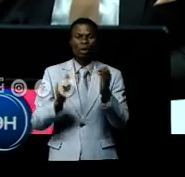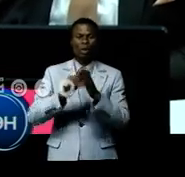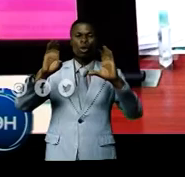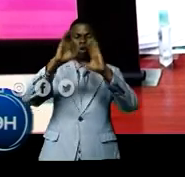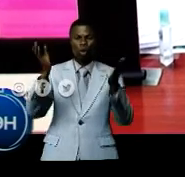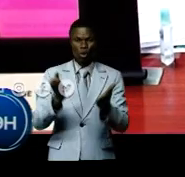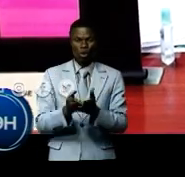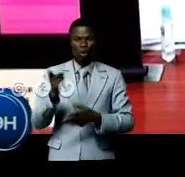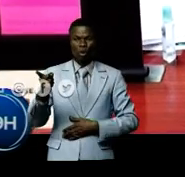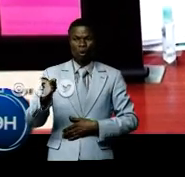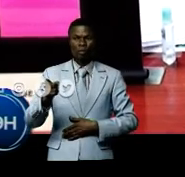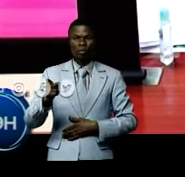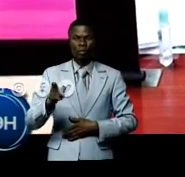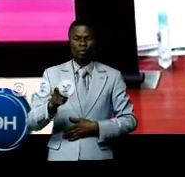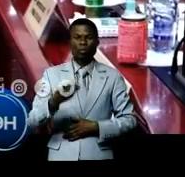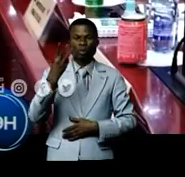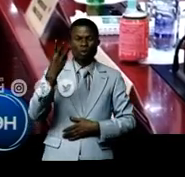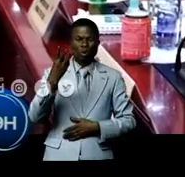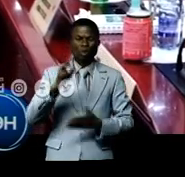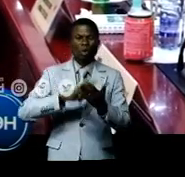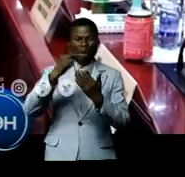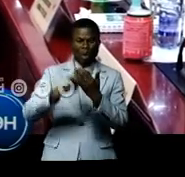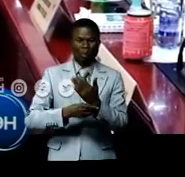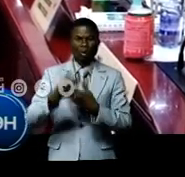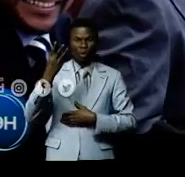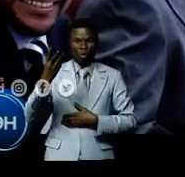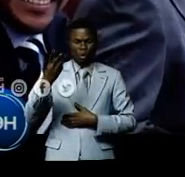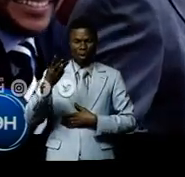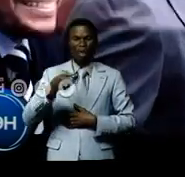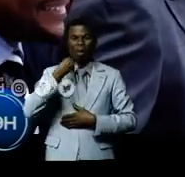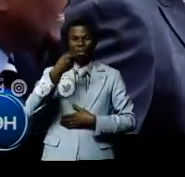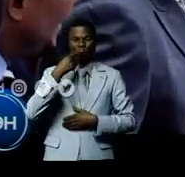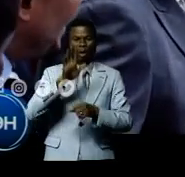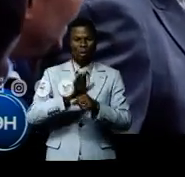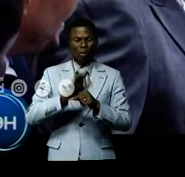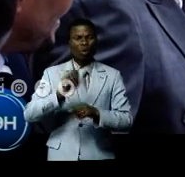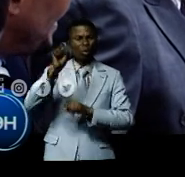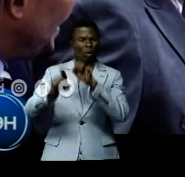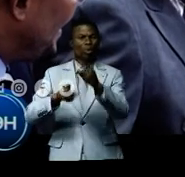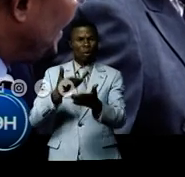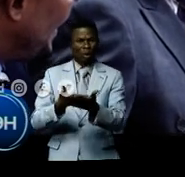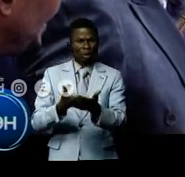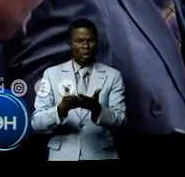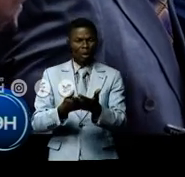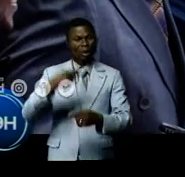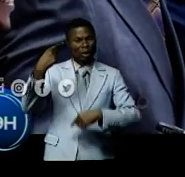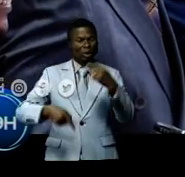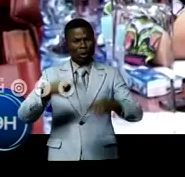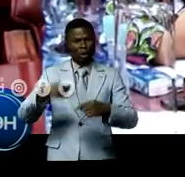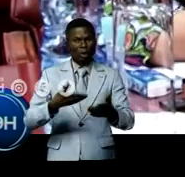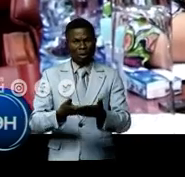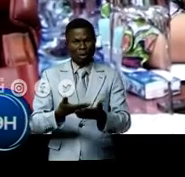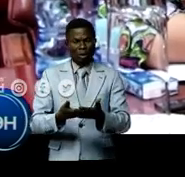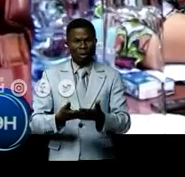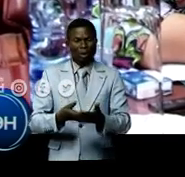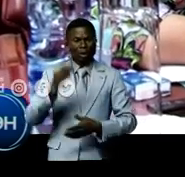du chef de l'État, les points inscrits à l'ordre du jour ont été épuisés après plusieurs heures d'exposés et discussions.